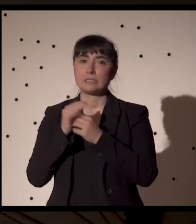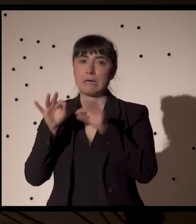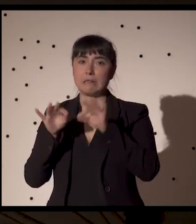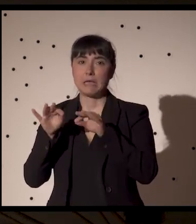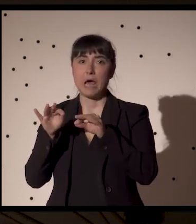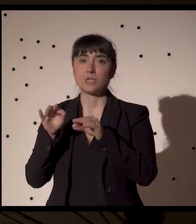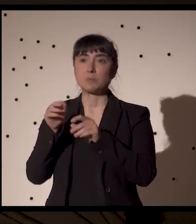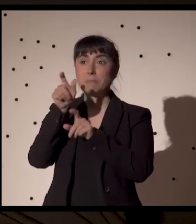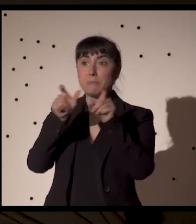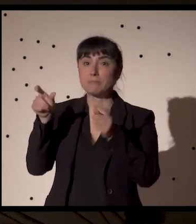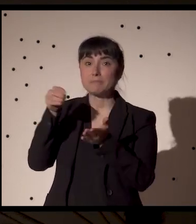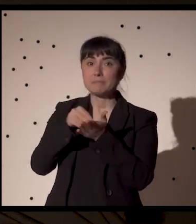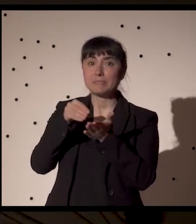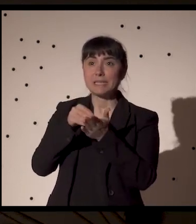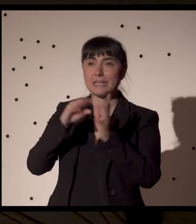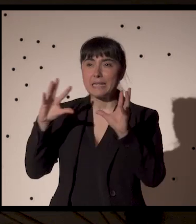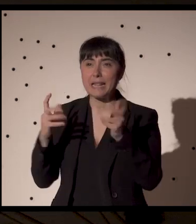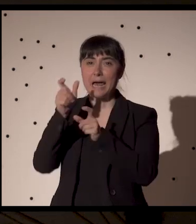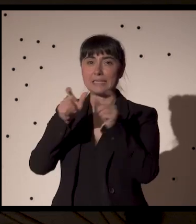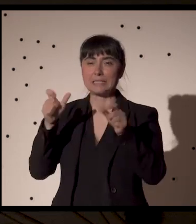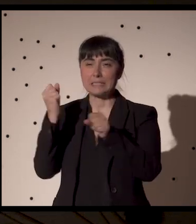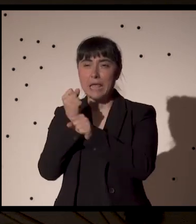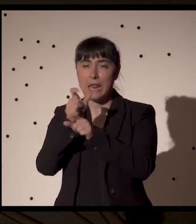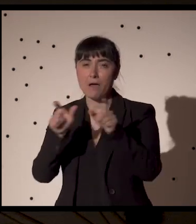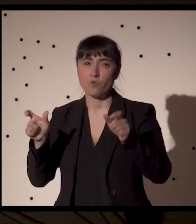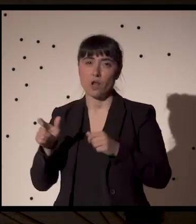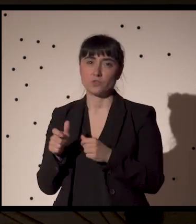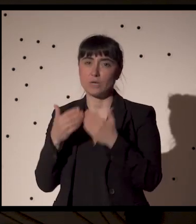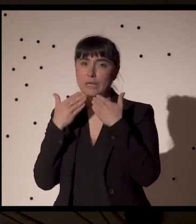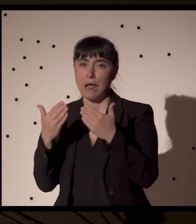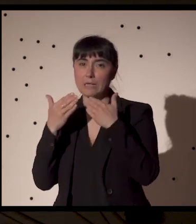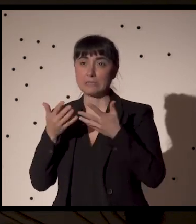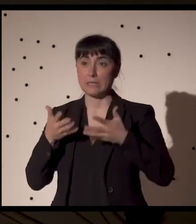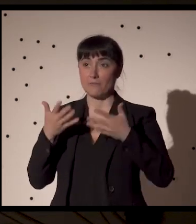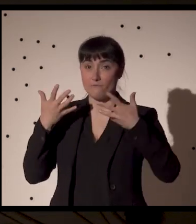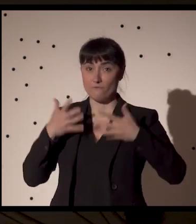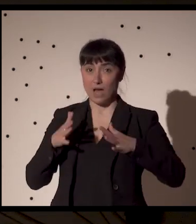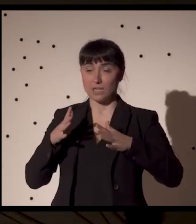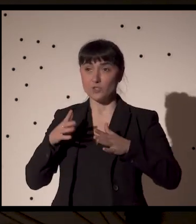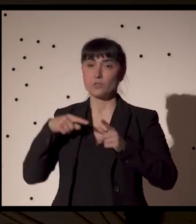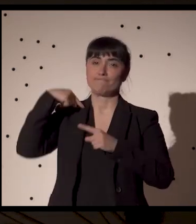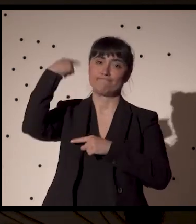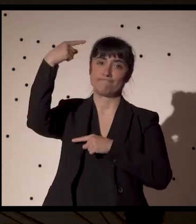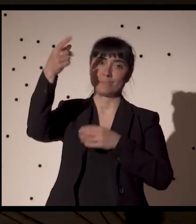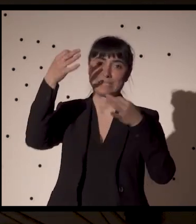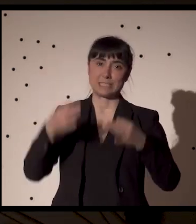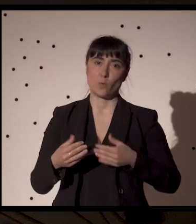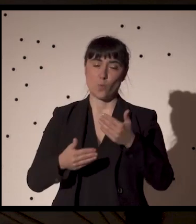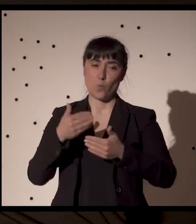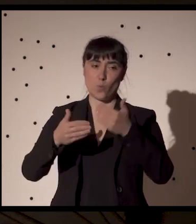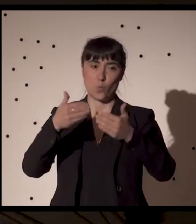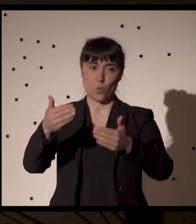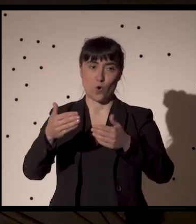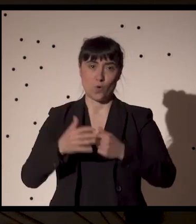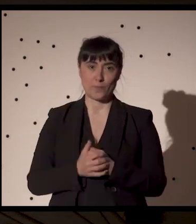i suoi artisti mi hanno dato in questi anni sicuramente mi daranno negli anni successivi Grazie a tutti voi e passo la parola al